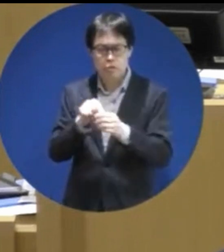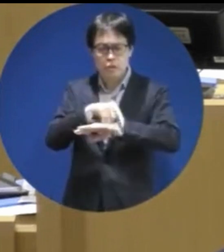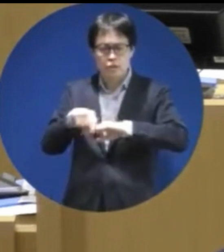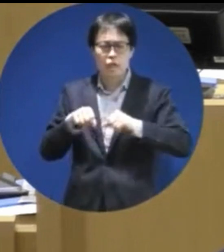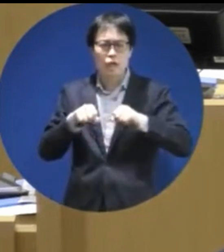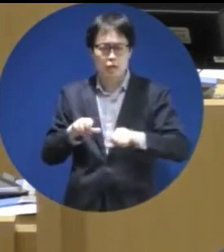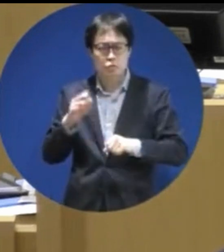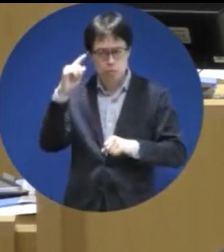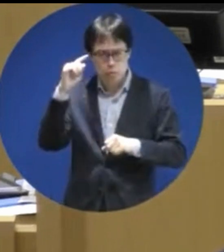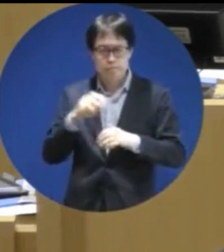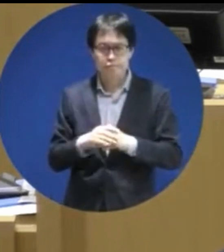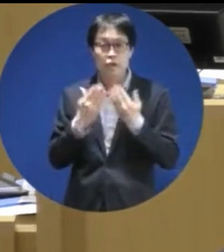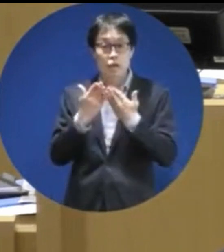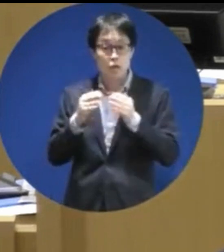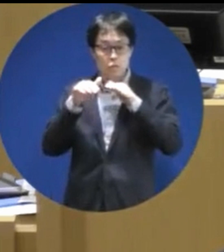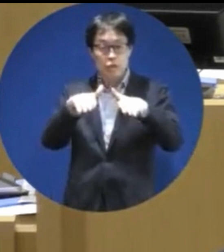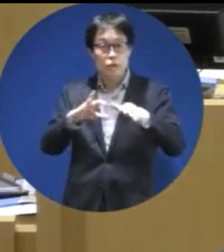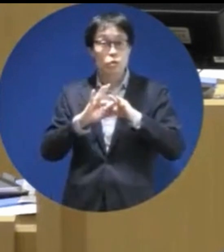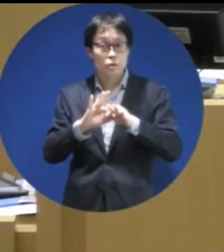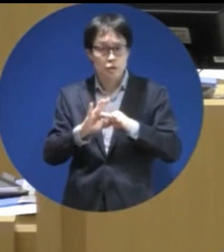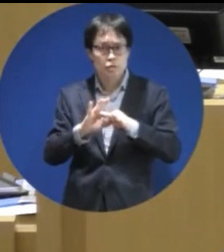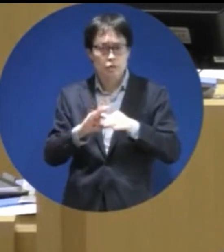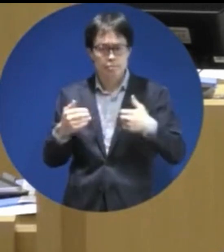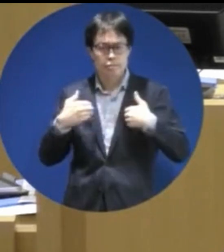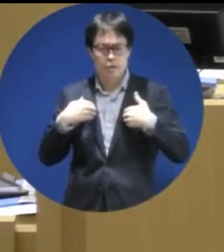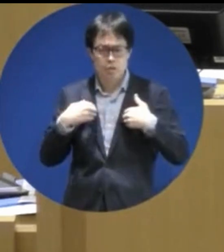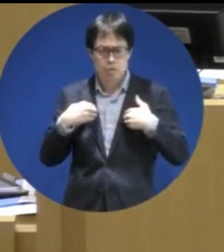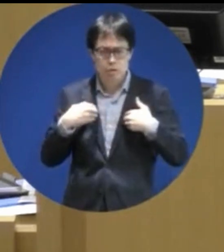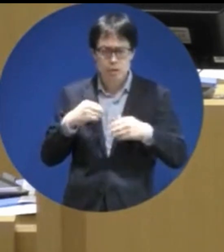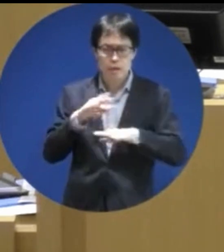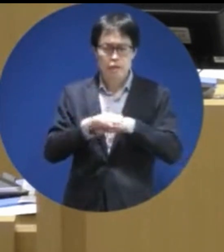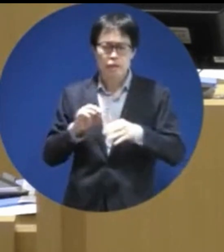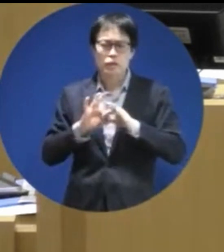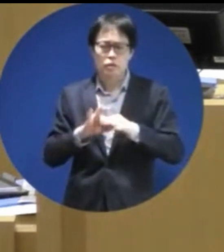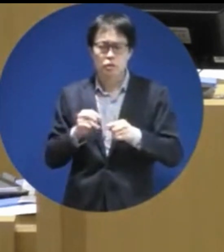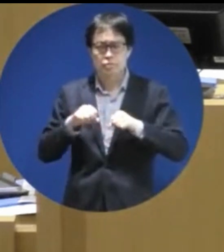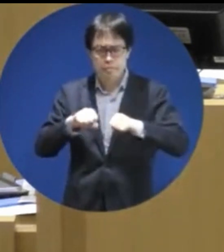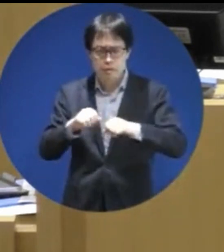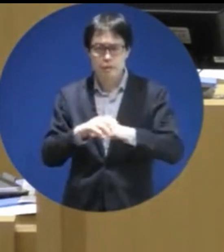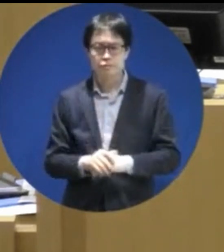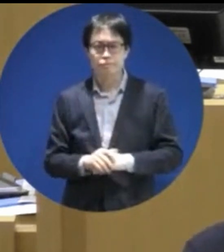えていますが、学校への影響に関して必要な申し入れは当然に行っていきます。以上、答弁といたします。